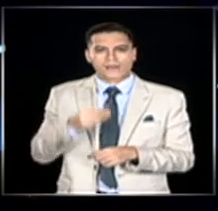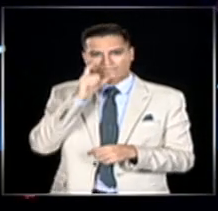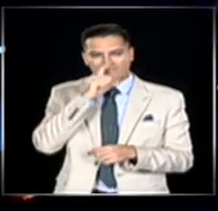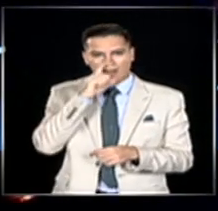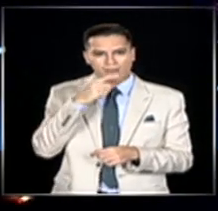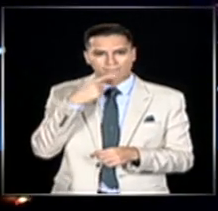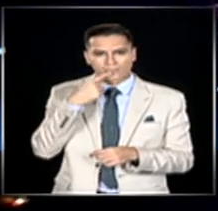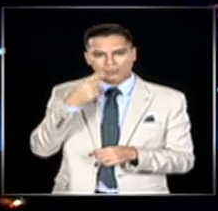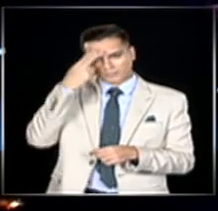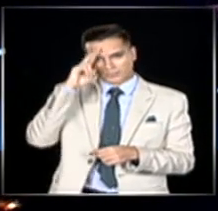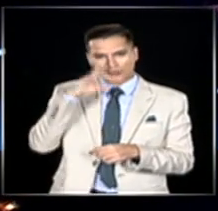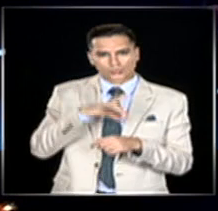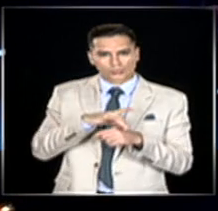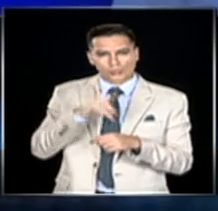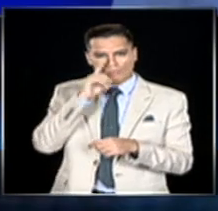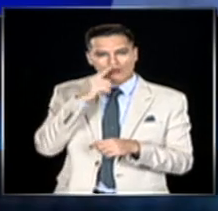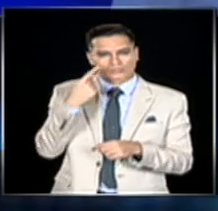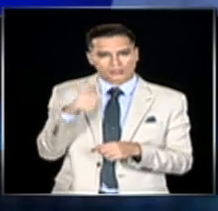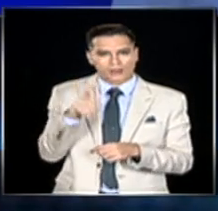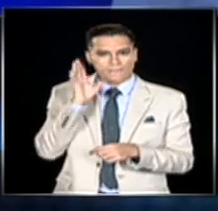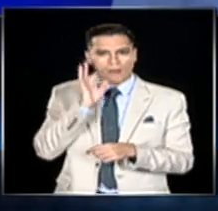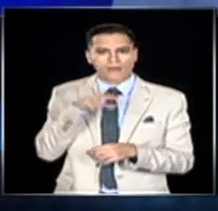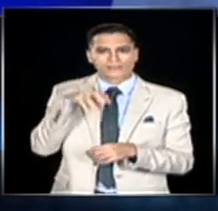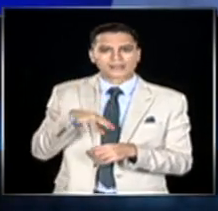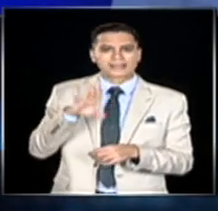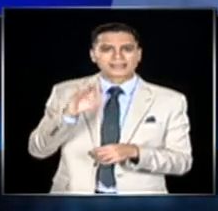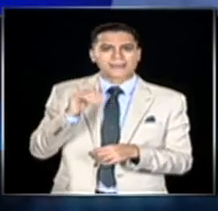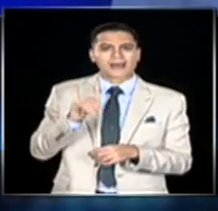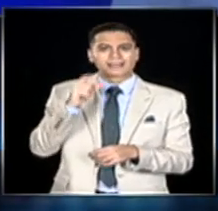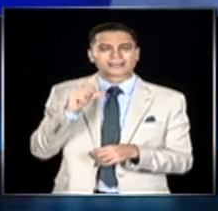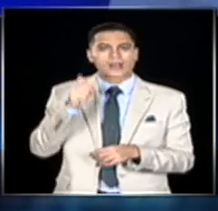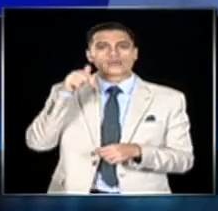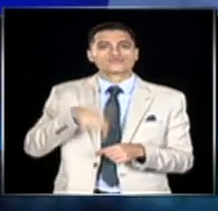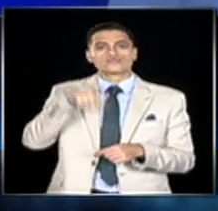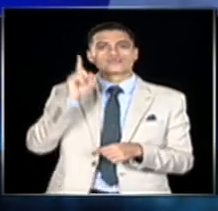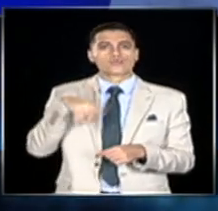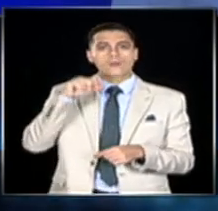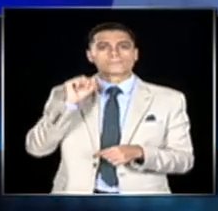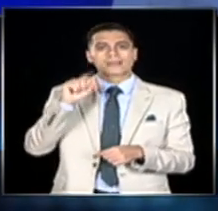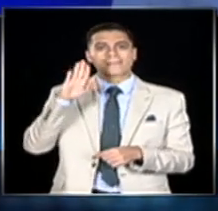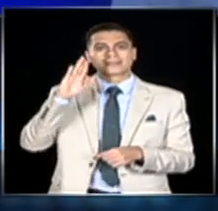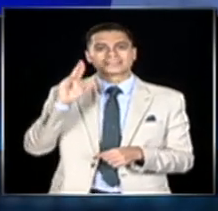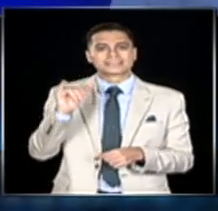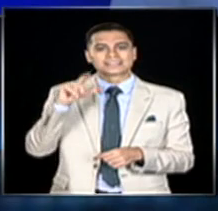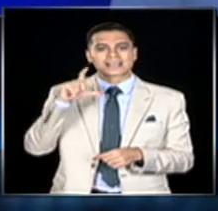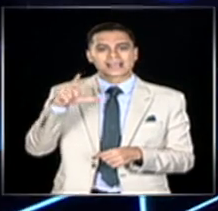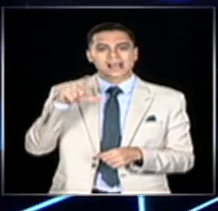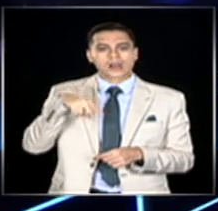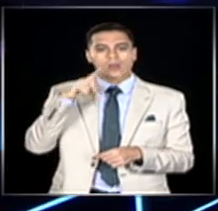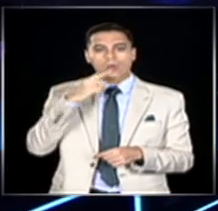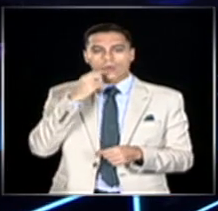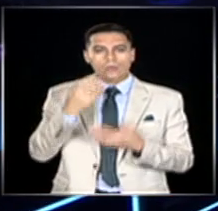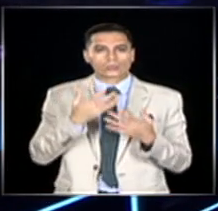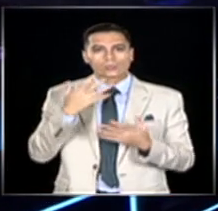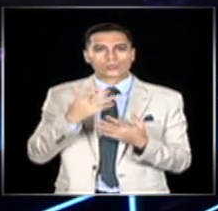بنما بين المحيط الهادئ ومحيط اخر، فما هو؟ الهندي. غلط. يوم الباستيل هو العيد الوطني؟ فرنسا. صح.